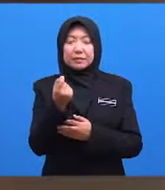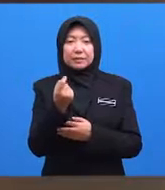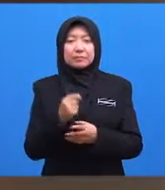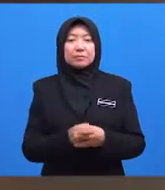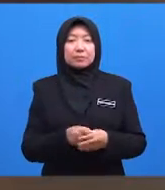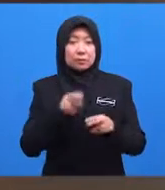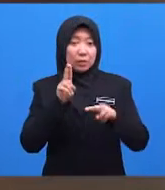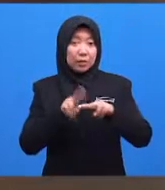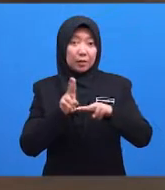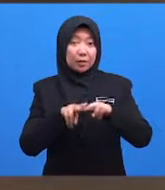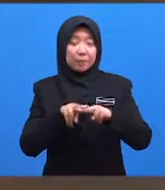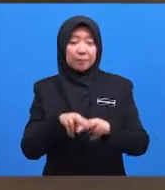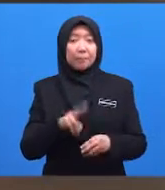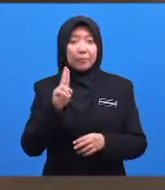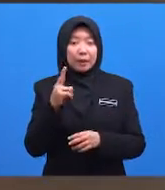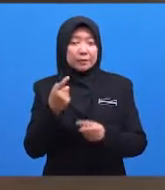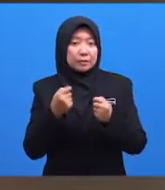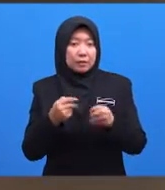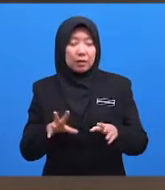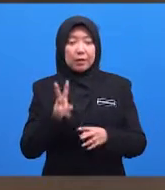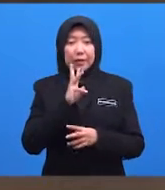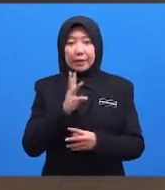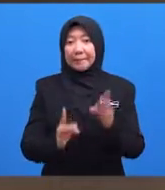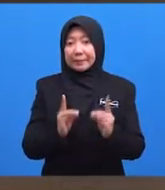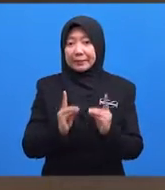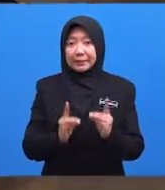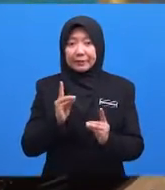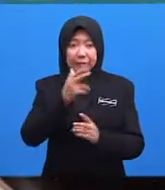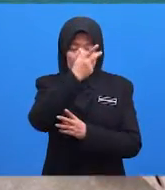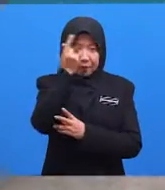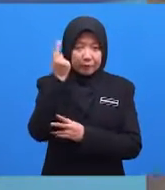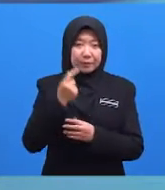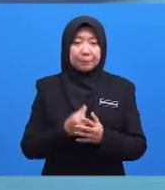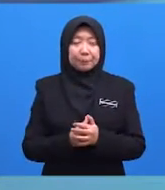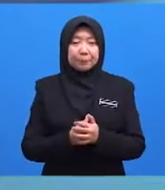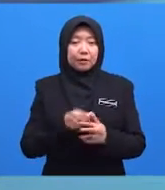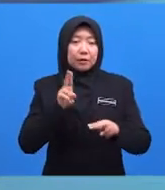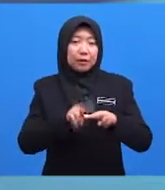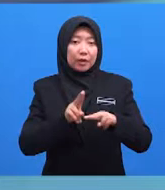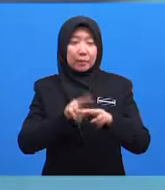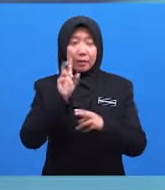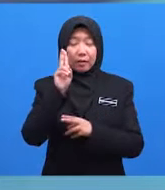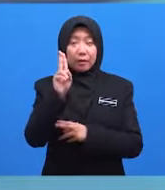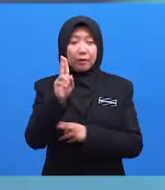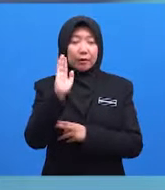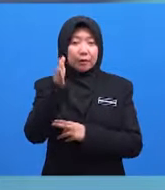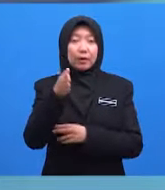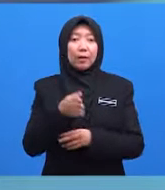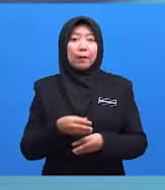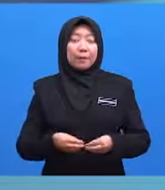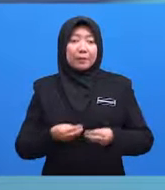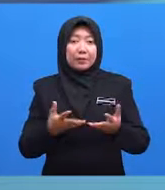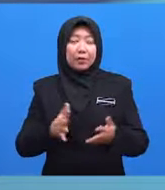garam hanya setelah air mendidih kerana garam akan memberi rasa kepada